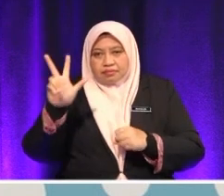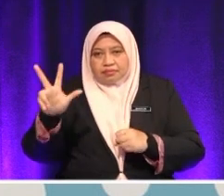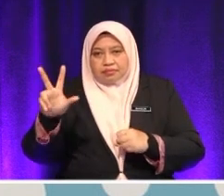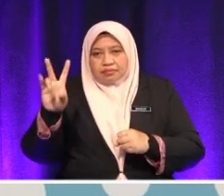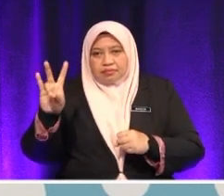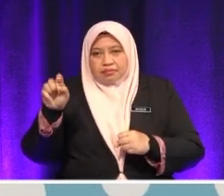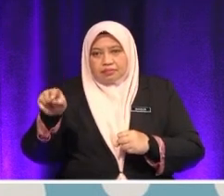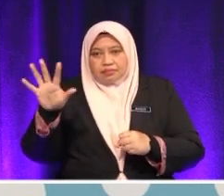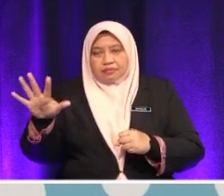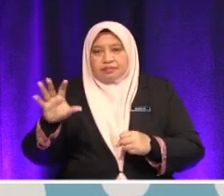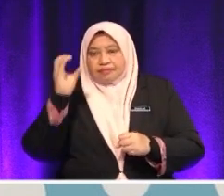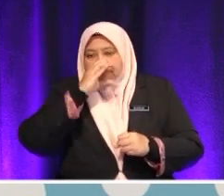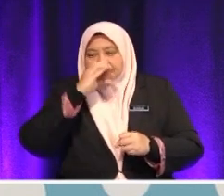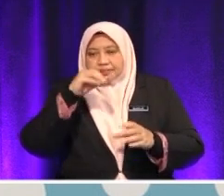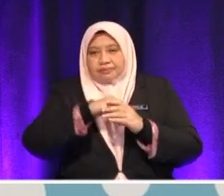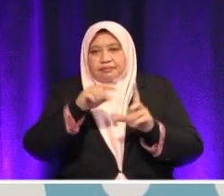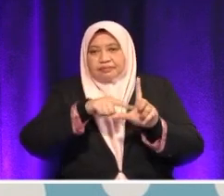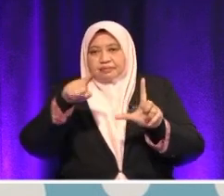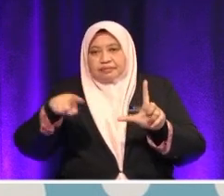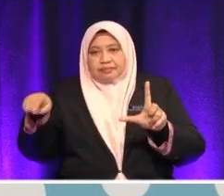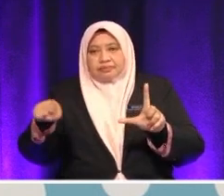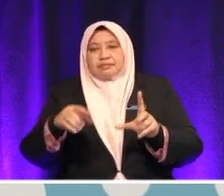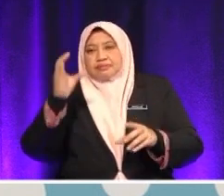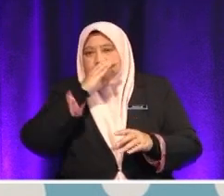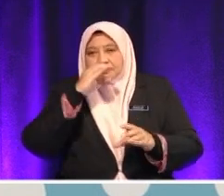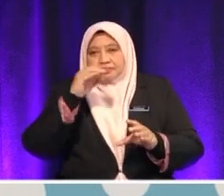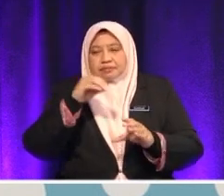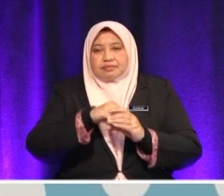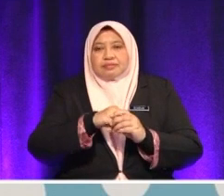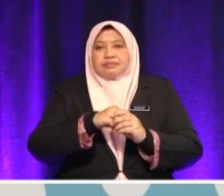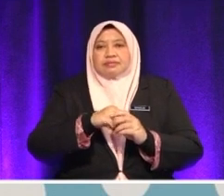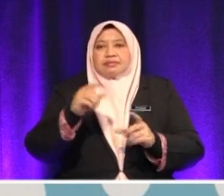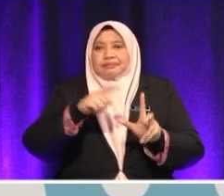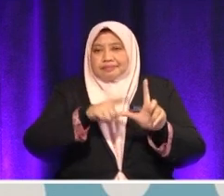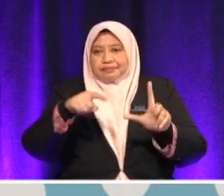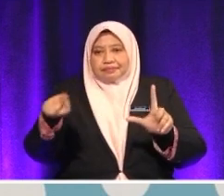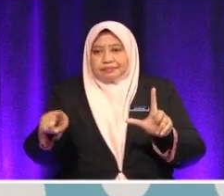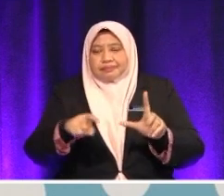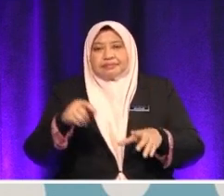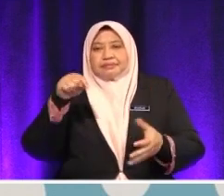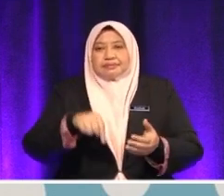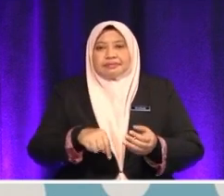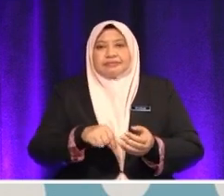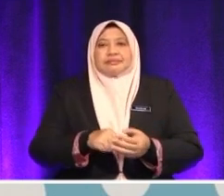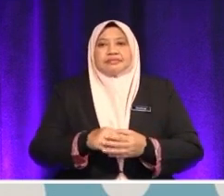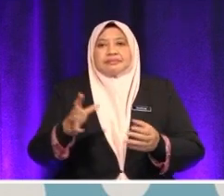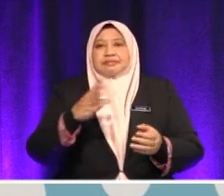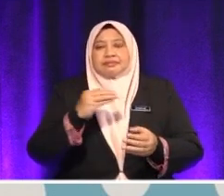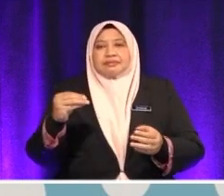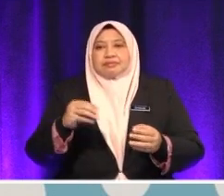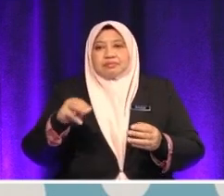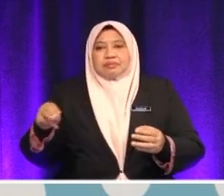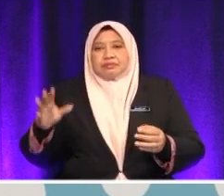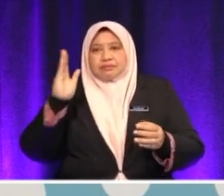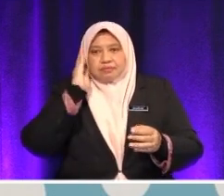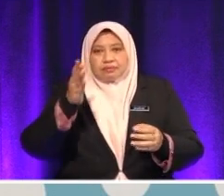rujukraft Dimanakah kedudukan 37 populehan 5 tersebut jadi di sini dan murid akan